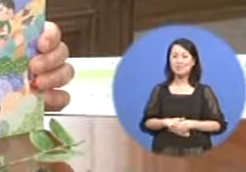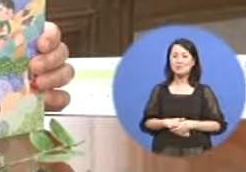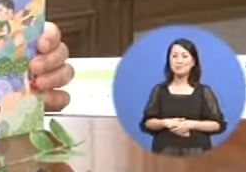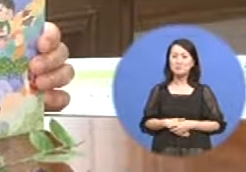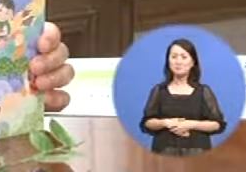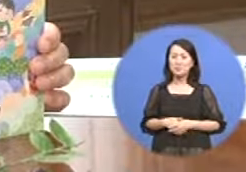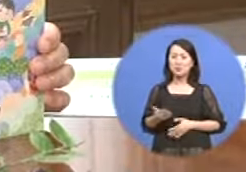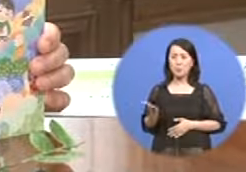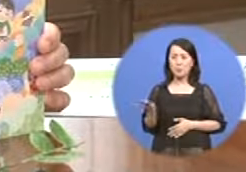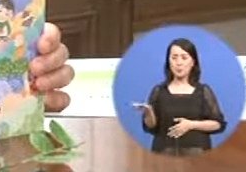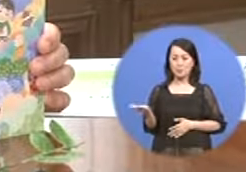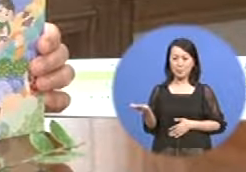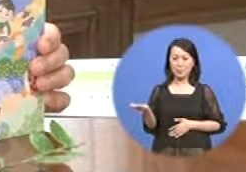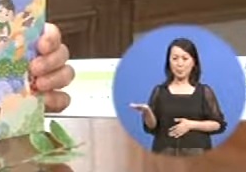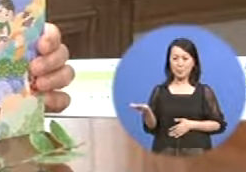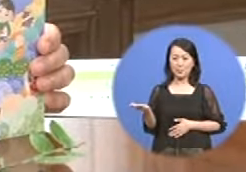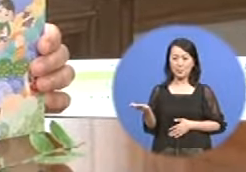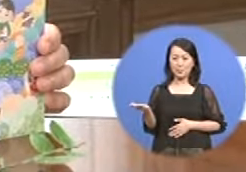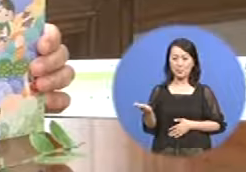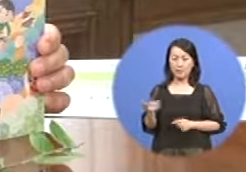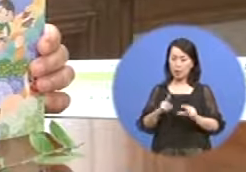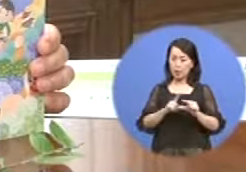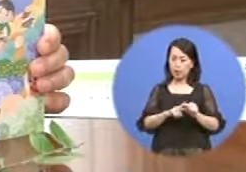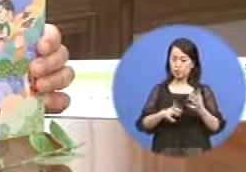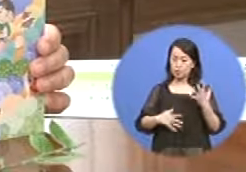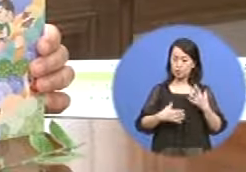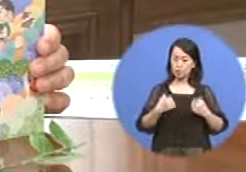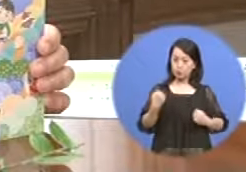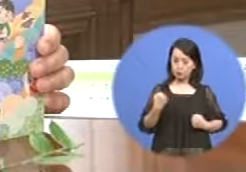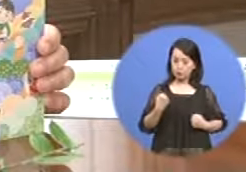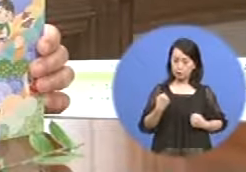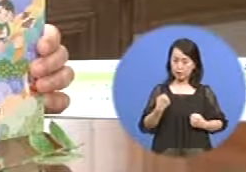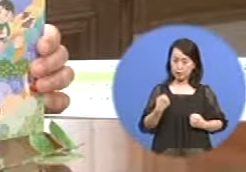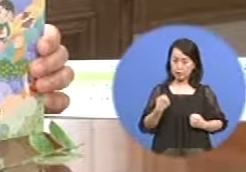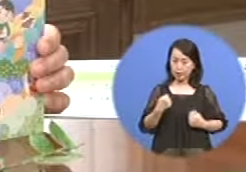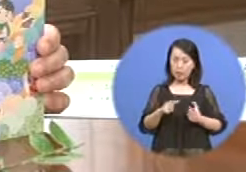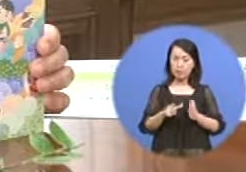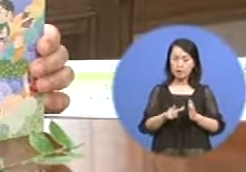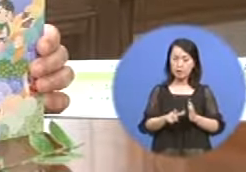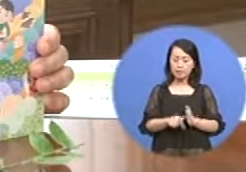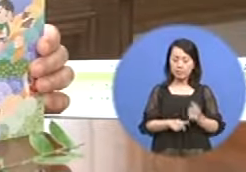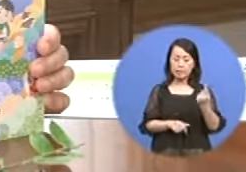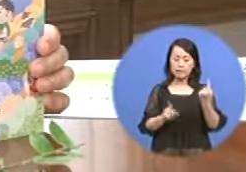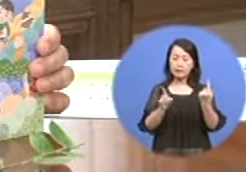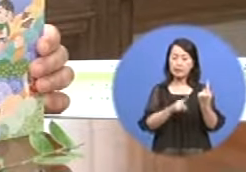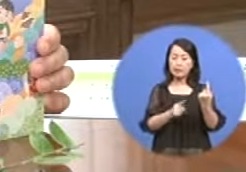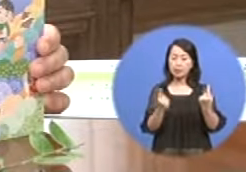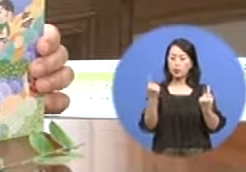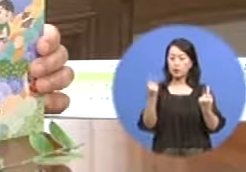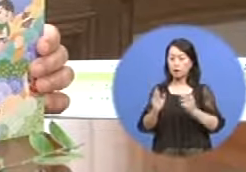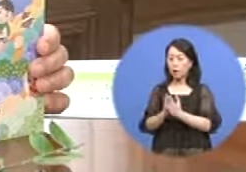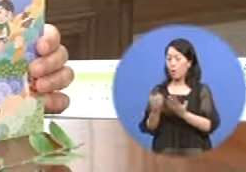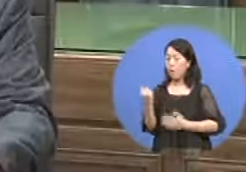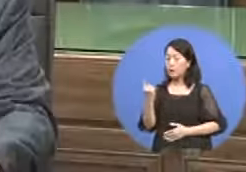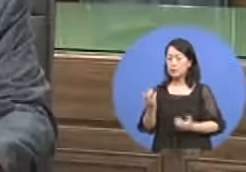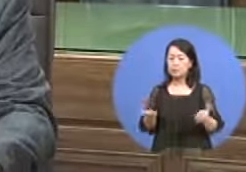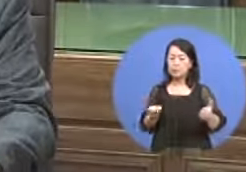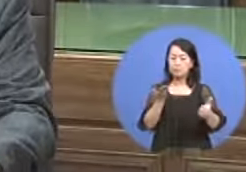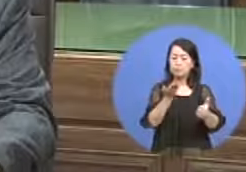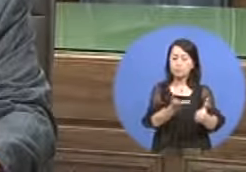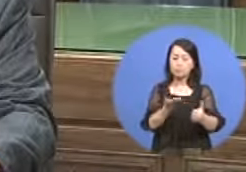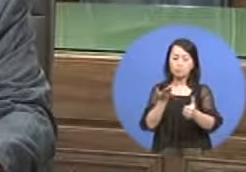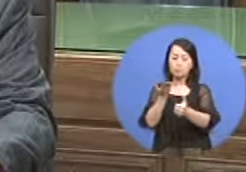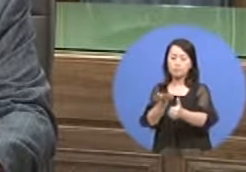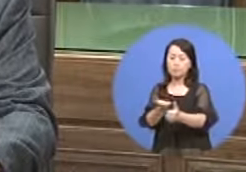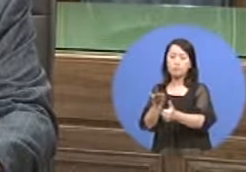これが教科書でございまして、はい、中学生には一人一冊もお配りするということにしました、 はいはい、 つまり